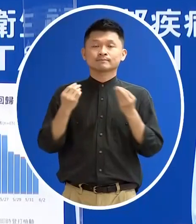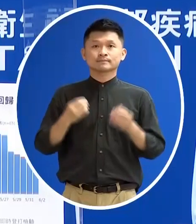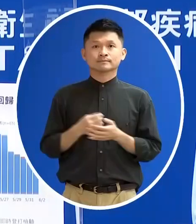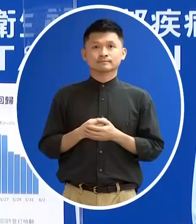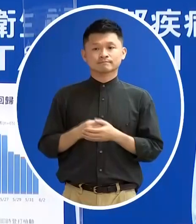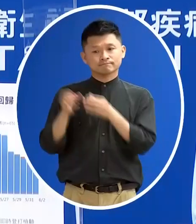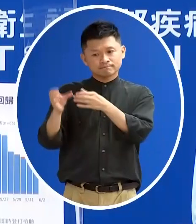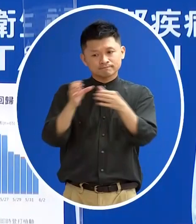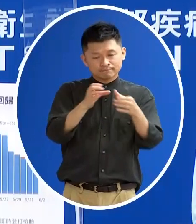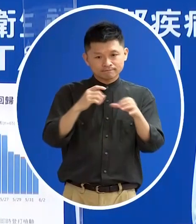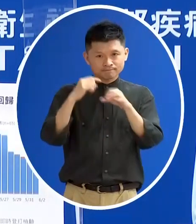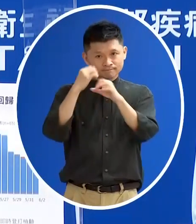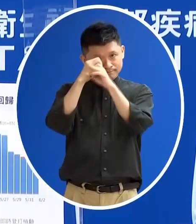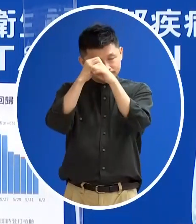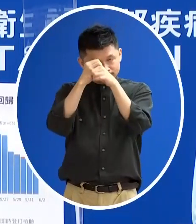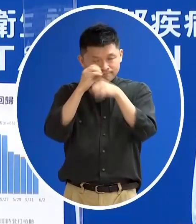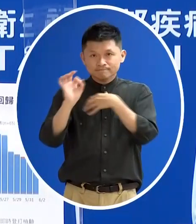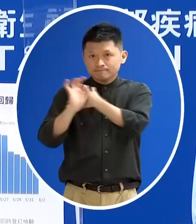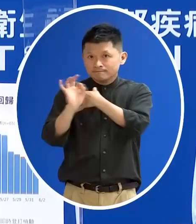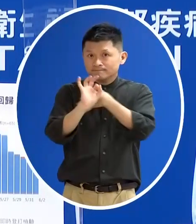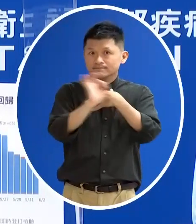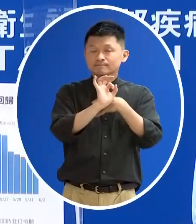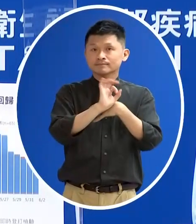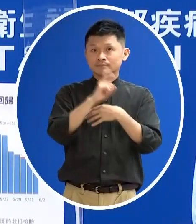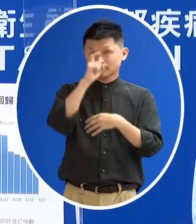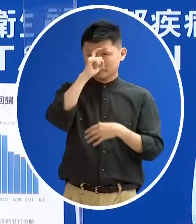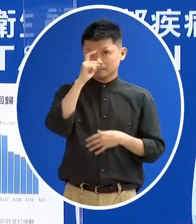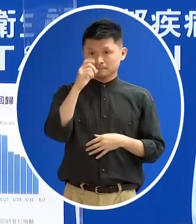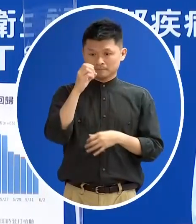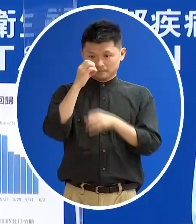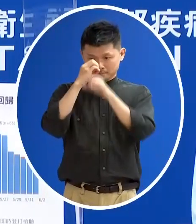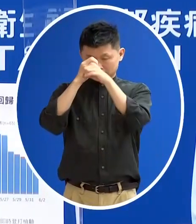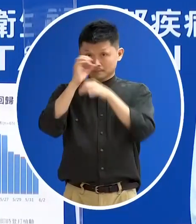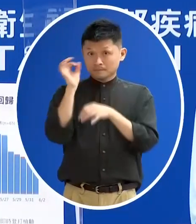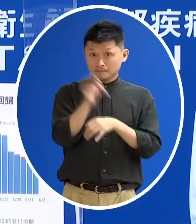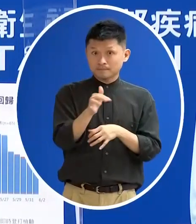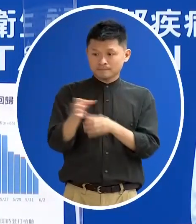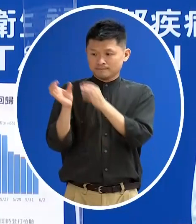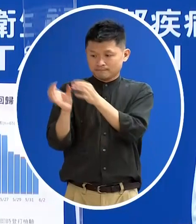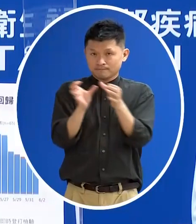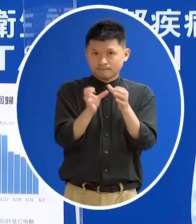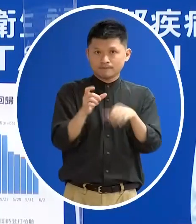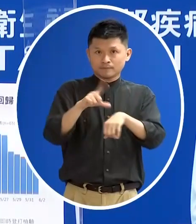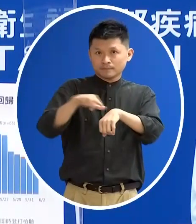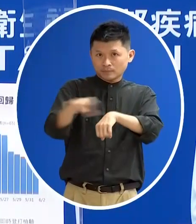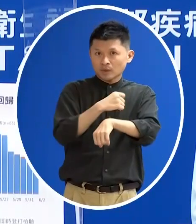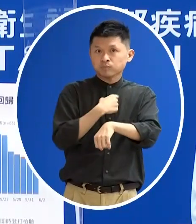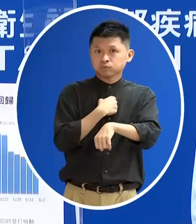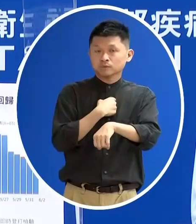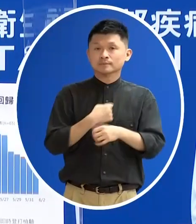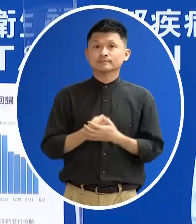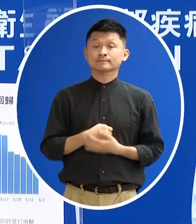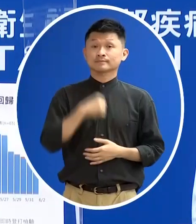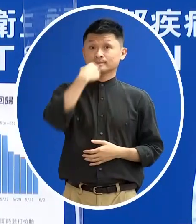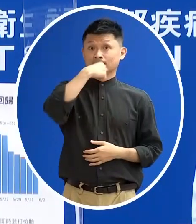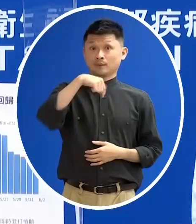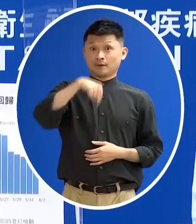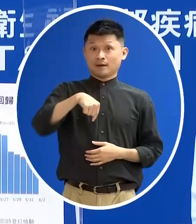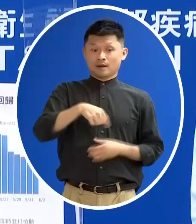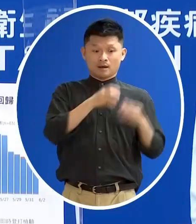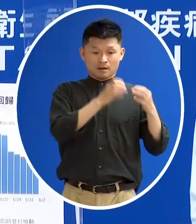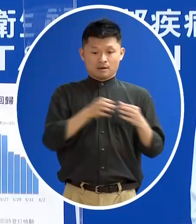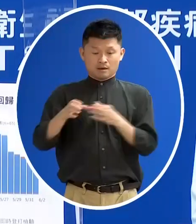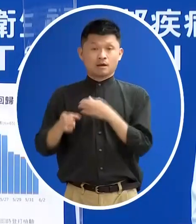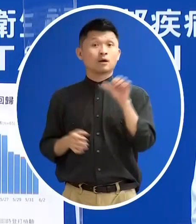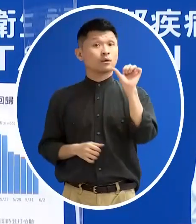个效果怎么样，那我们尽速把这些快筛站尽速把它建立起来。我们在台湾会设立5个